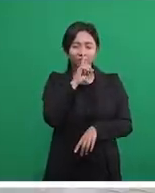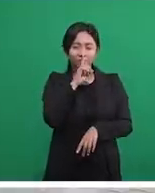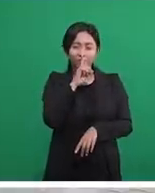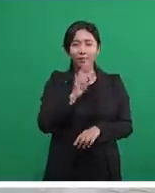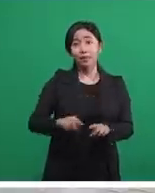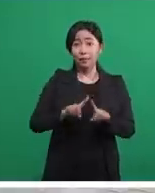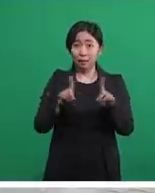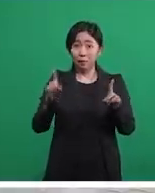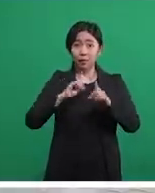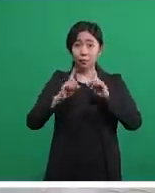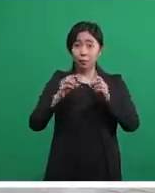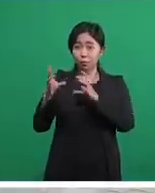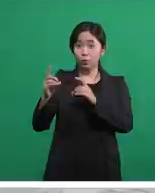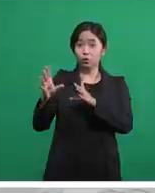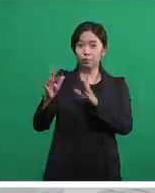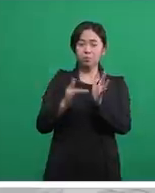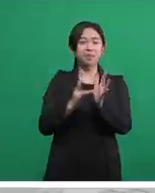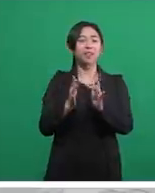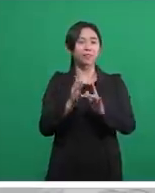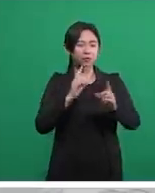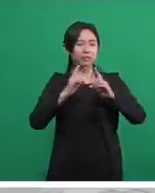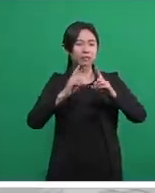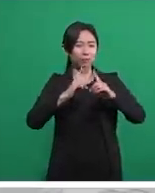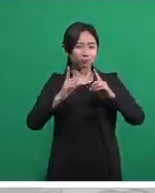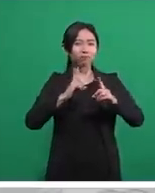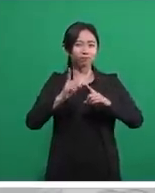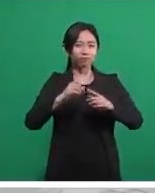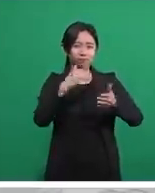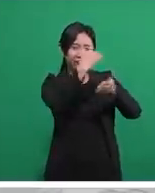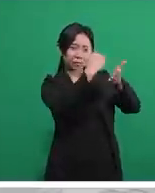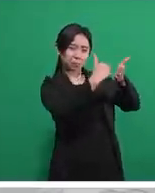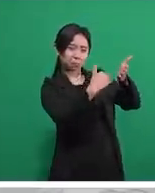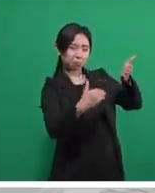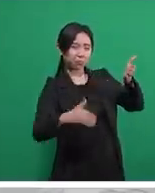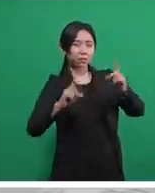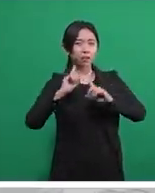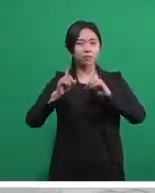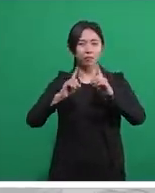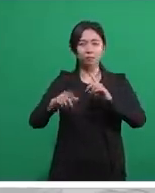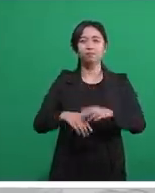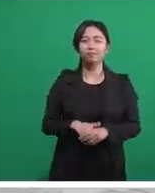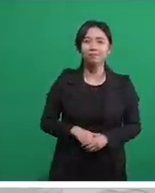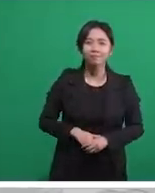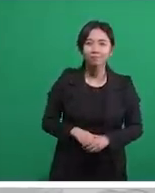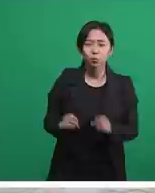kepada murid-muridnya ia menguraikan segala sesuatu secara tersendiri.